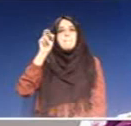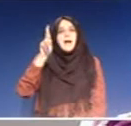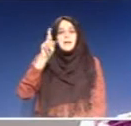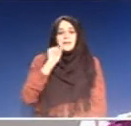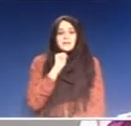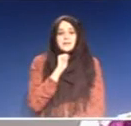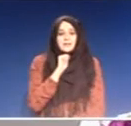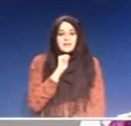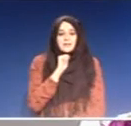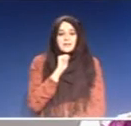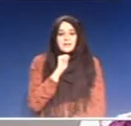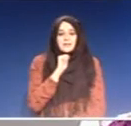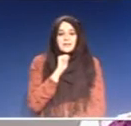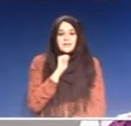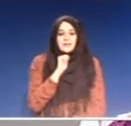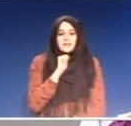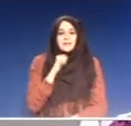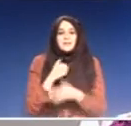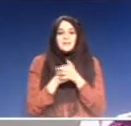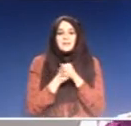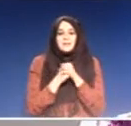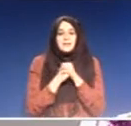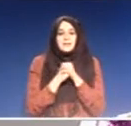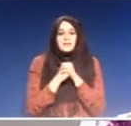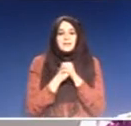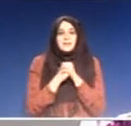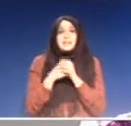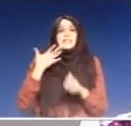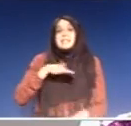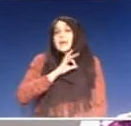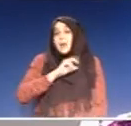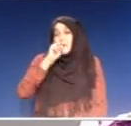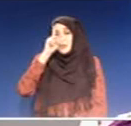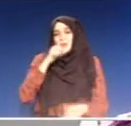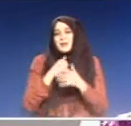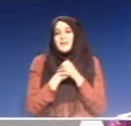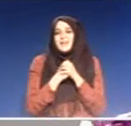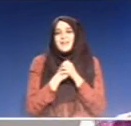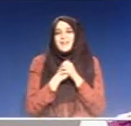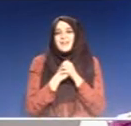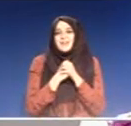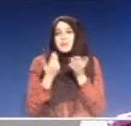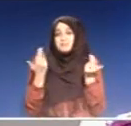سوقهراس كما قال سعيد قبل قليل. السلام عليكم عمار. السلام عليكم